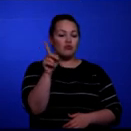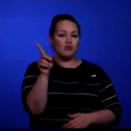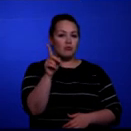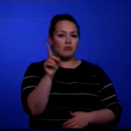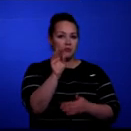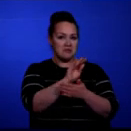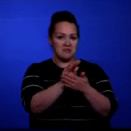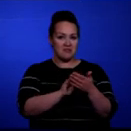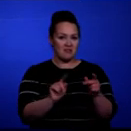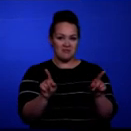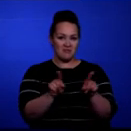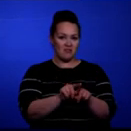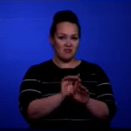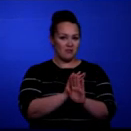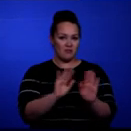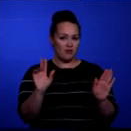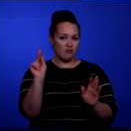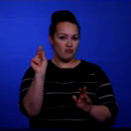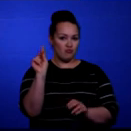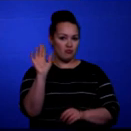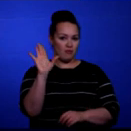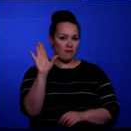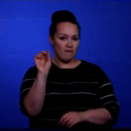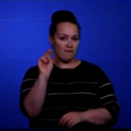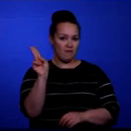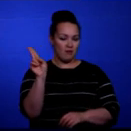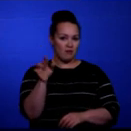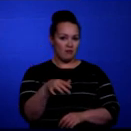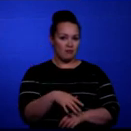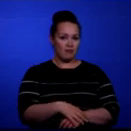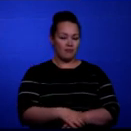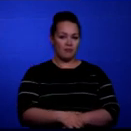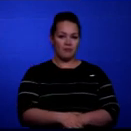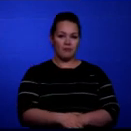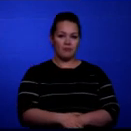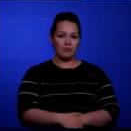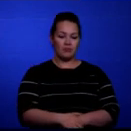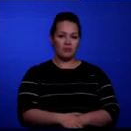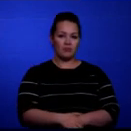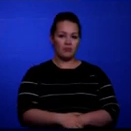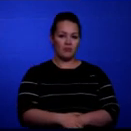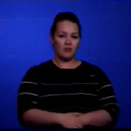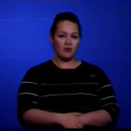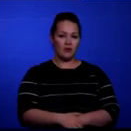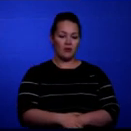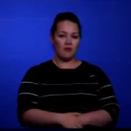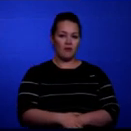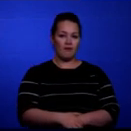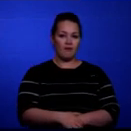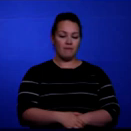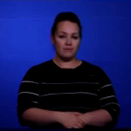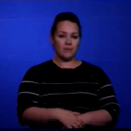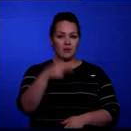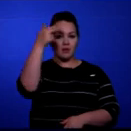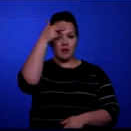пишем так даты века действительно век ребята принято обозначать римскими цифрами ну